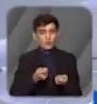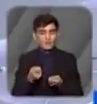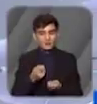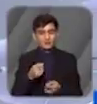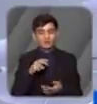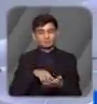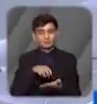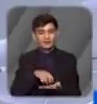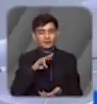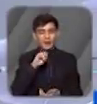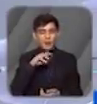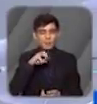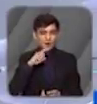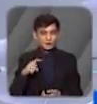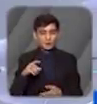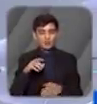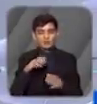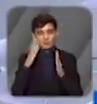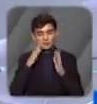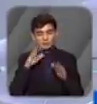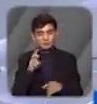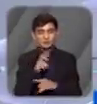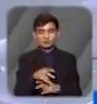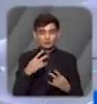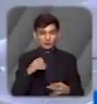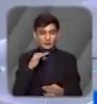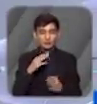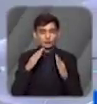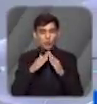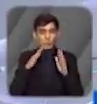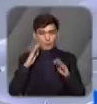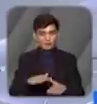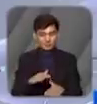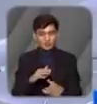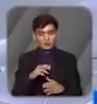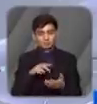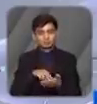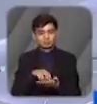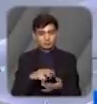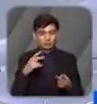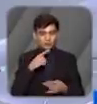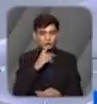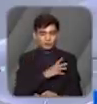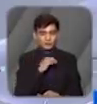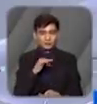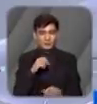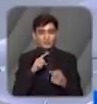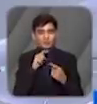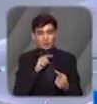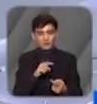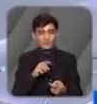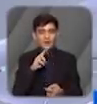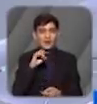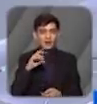намаз оқушыларды мешітке бармауға, ғибадаттарды үйде орындауға шақырып жатыр. Коронавирусқа қарсы сақтық шараларды